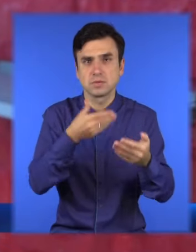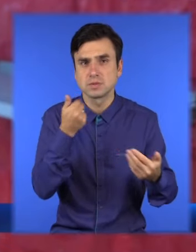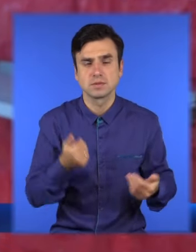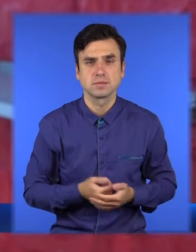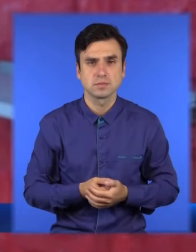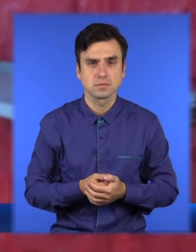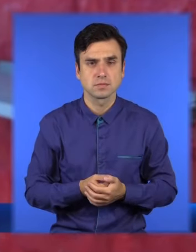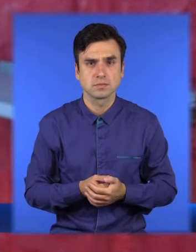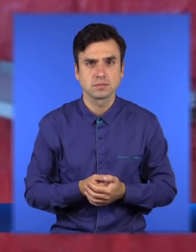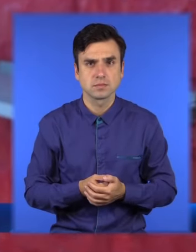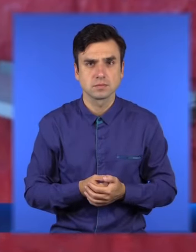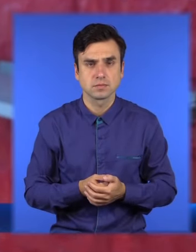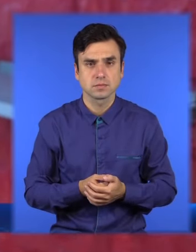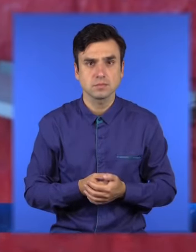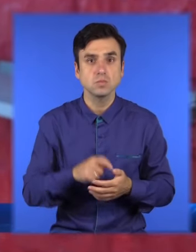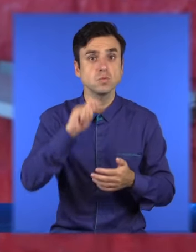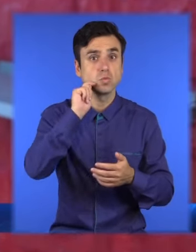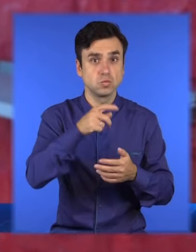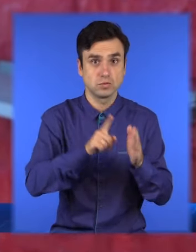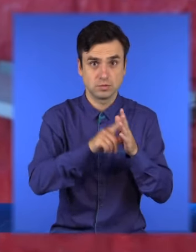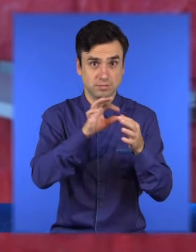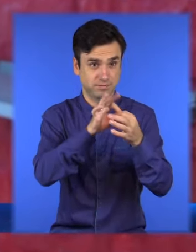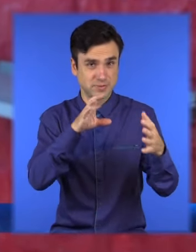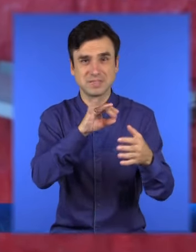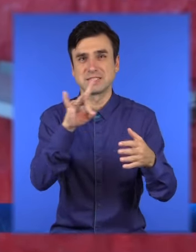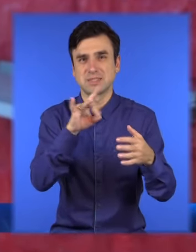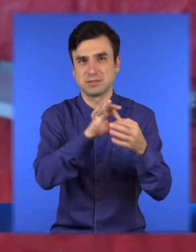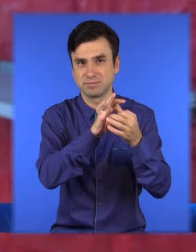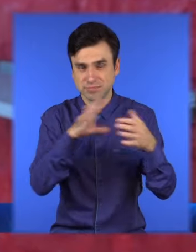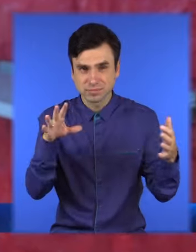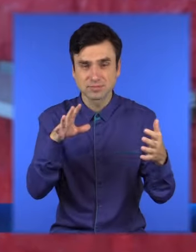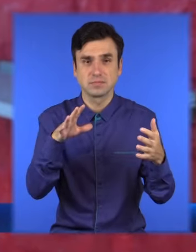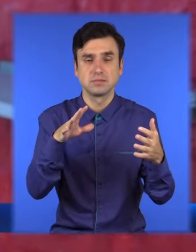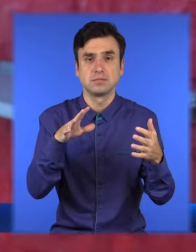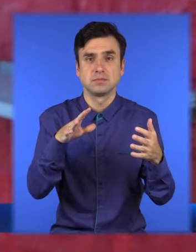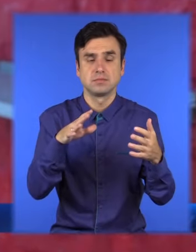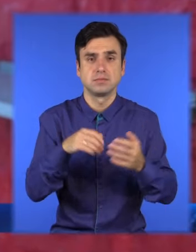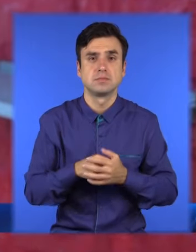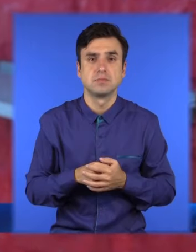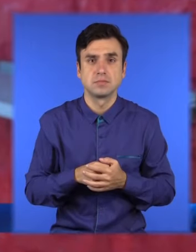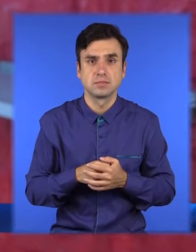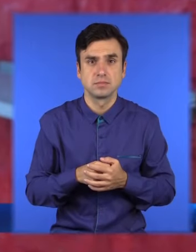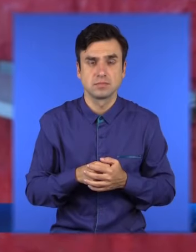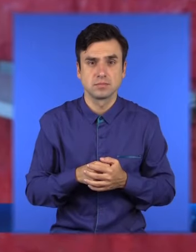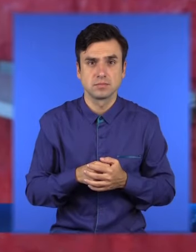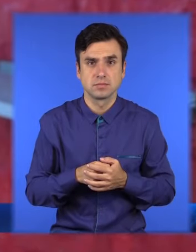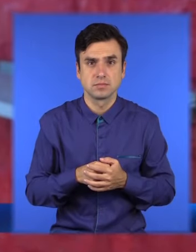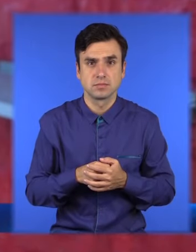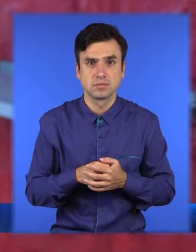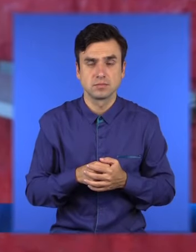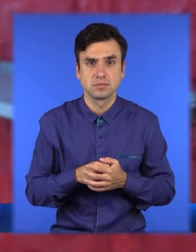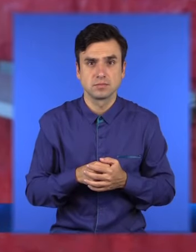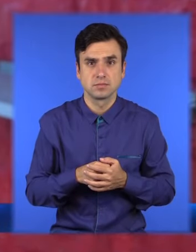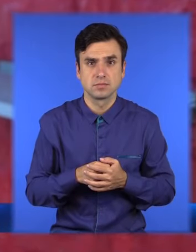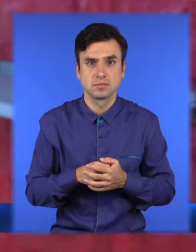А фактично, з набуттям незалежності, фактично, треба було говорити про той процес,